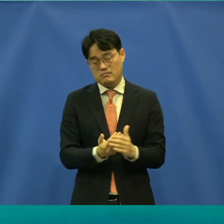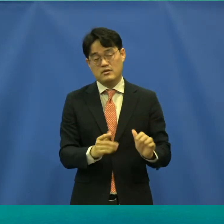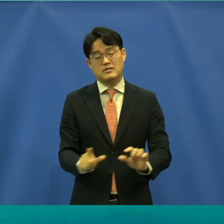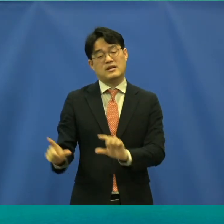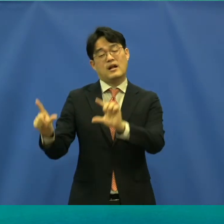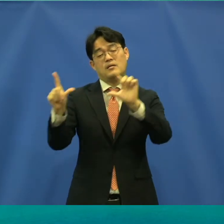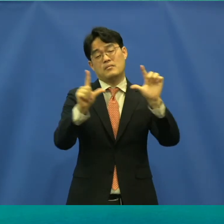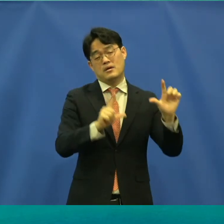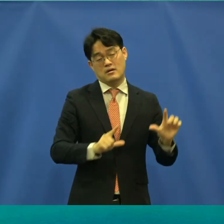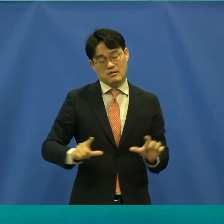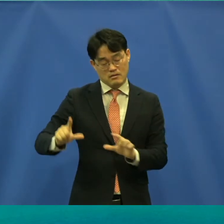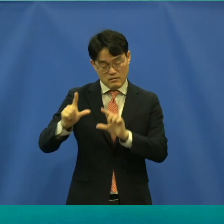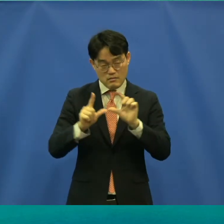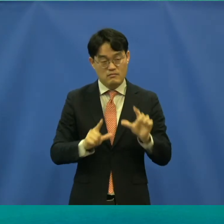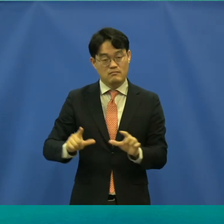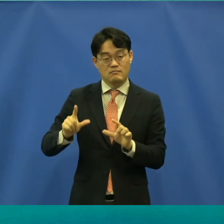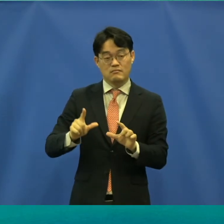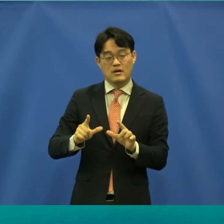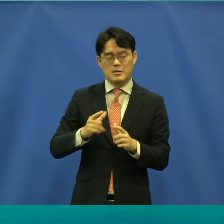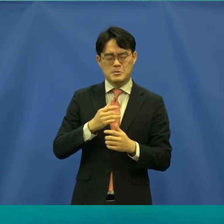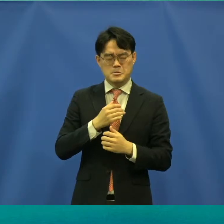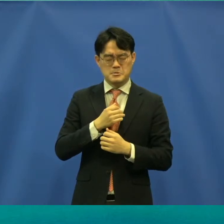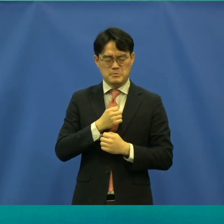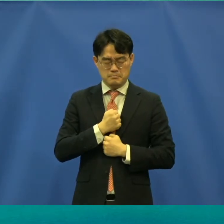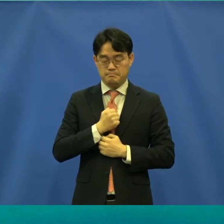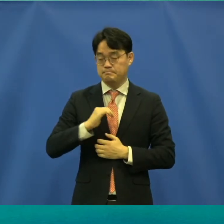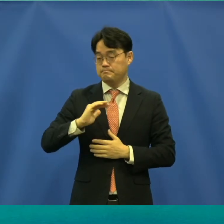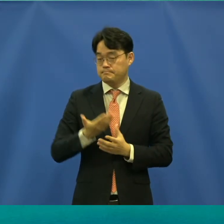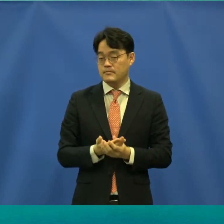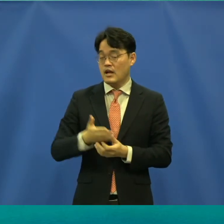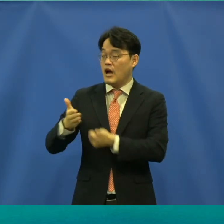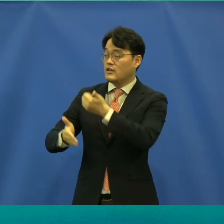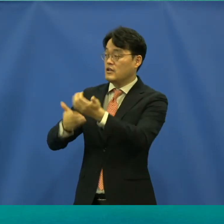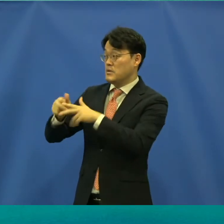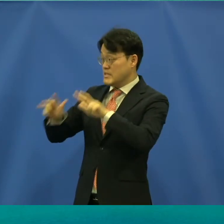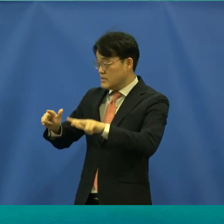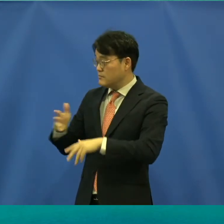말씀이 지금 바로 나에게 들려주시는 경험을 해야 돼요.